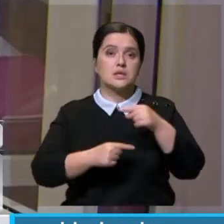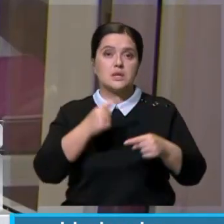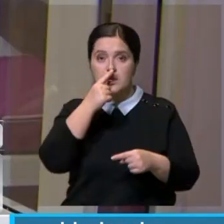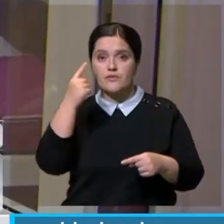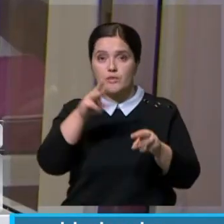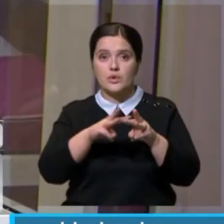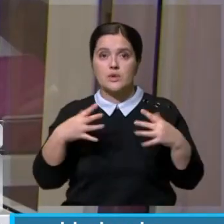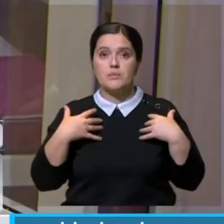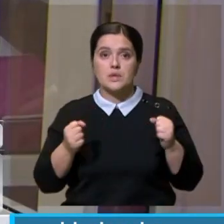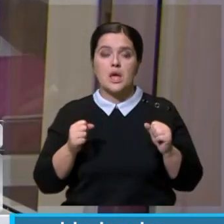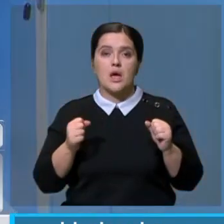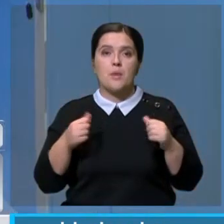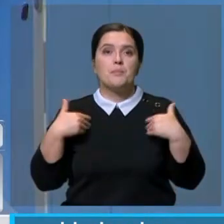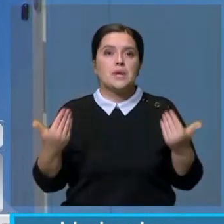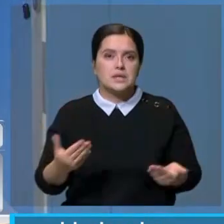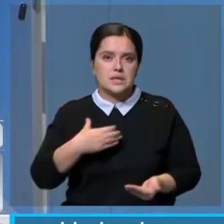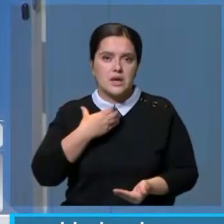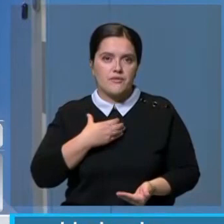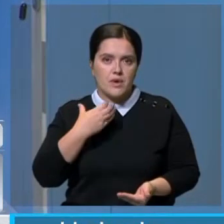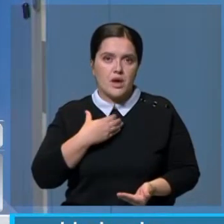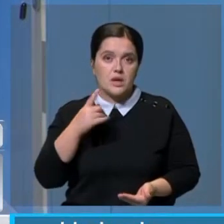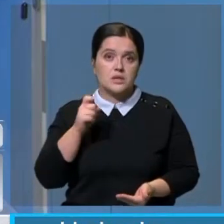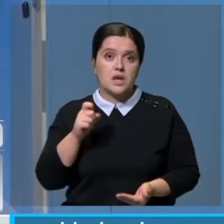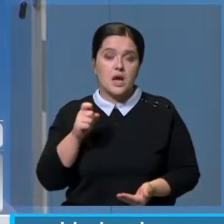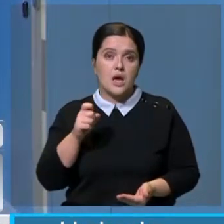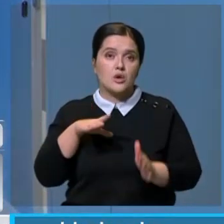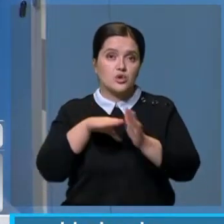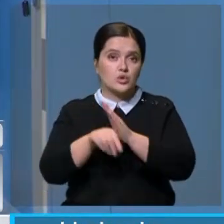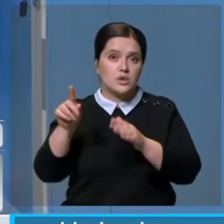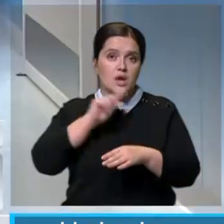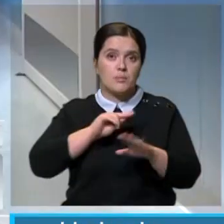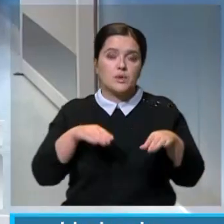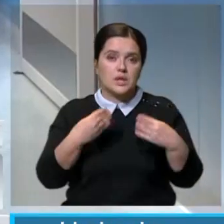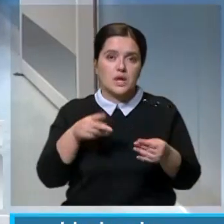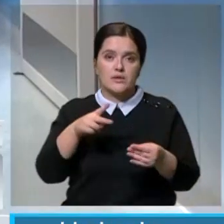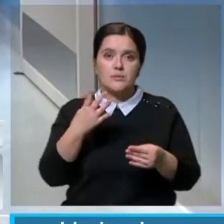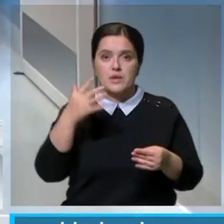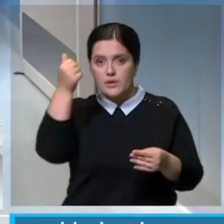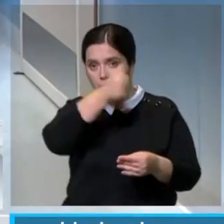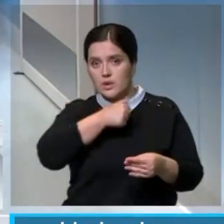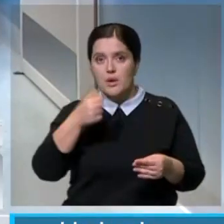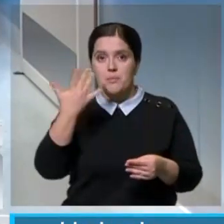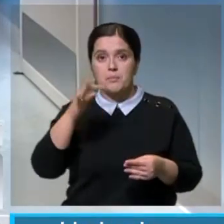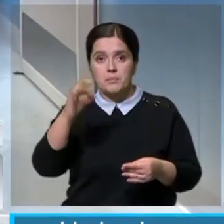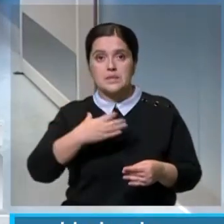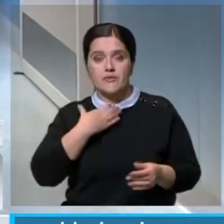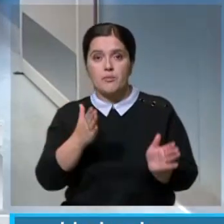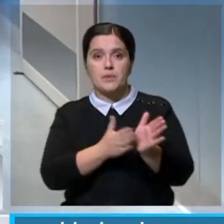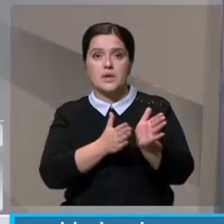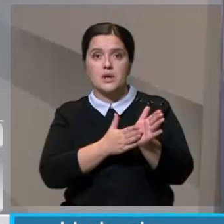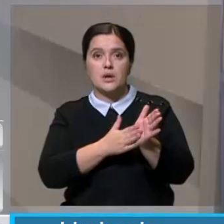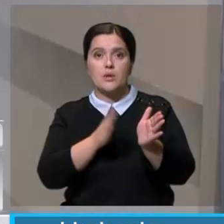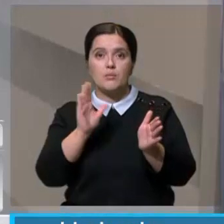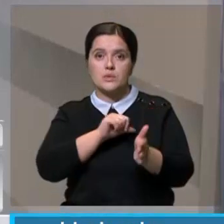того, со следующего года Минздрав предлагает страховать врачей за счет работодателя, а с 2025 года половину суммы страховой